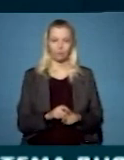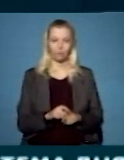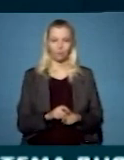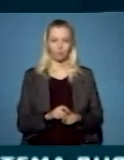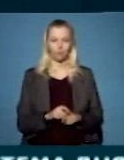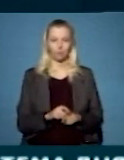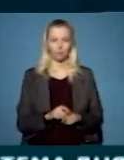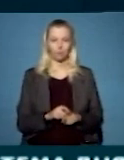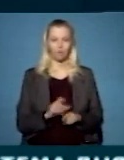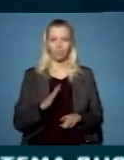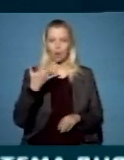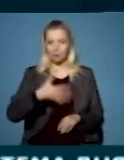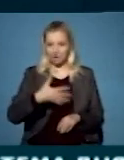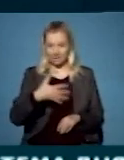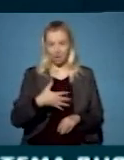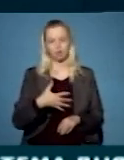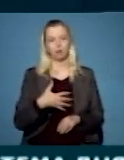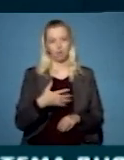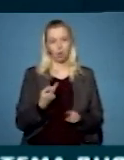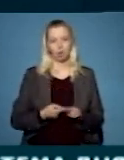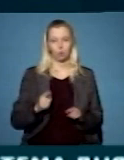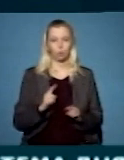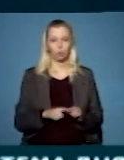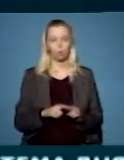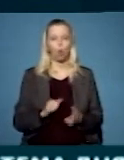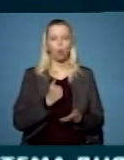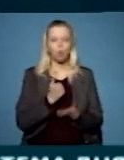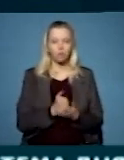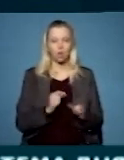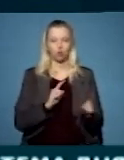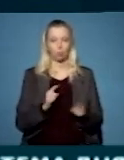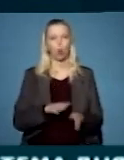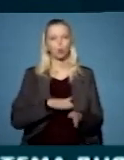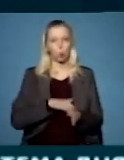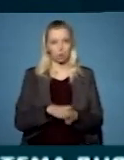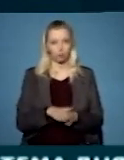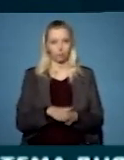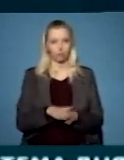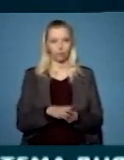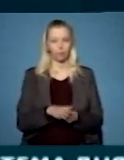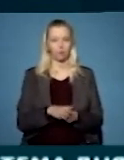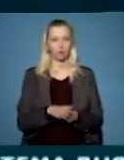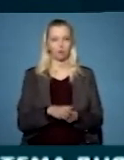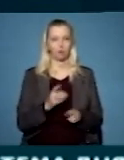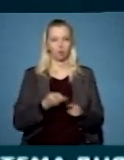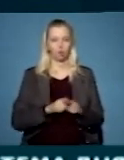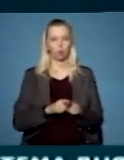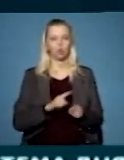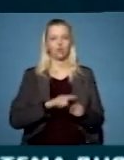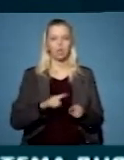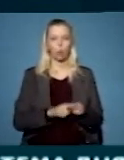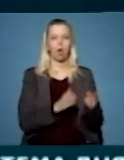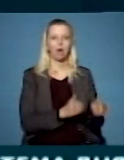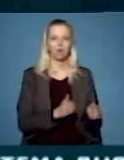позначку в 50. Тому головне, щоб дотримувалися водії ось цього швидкісного